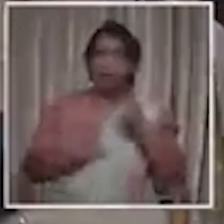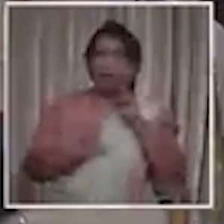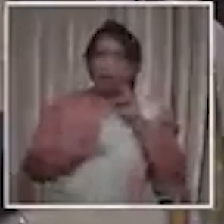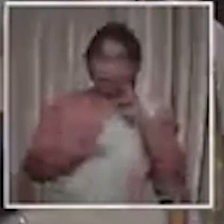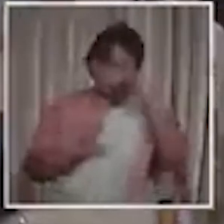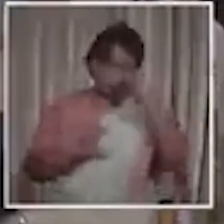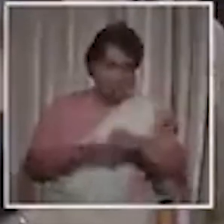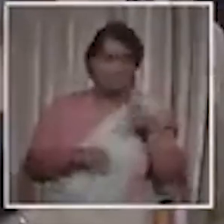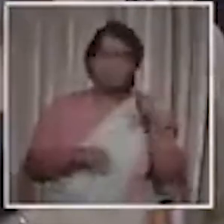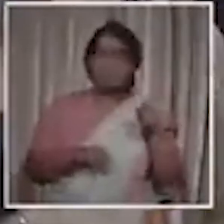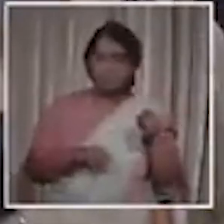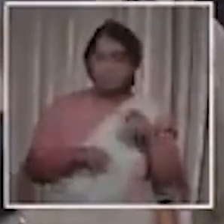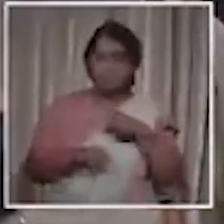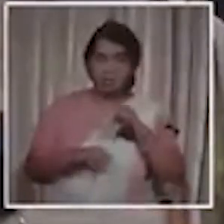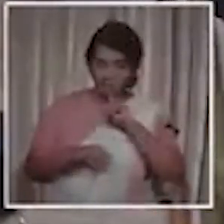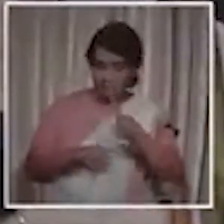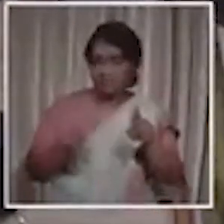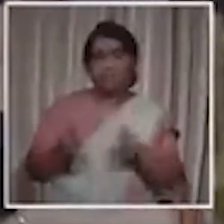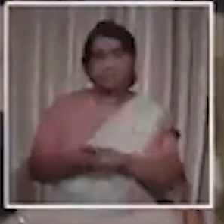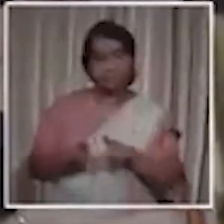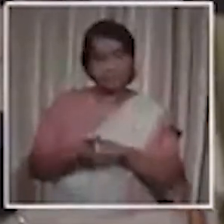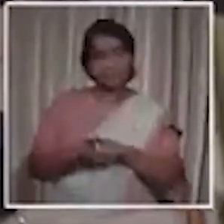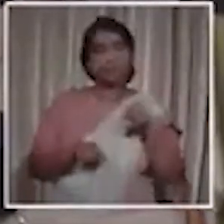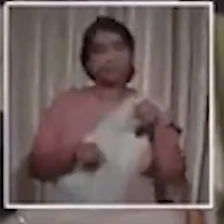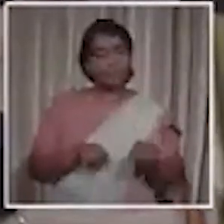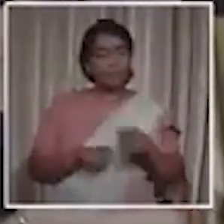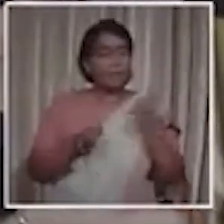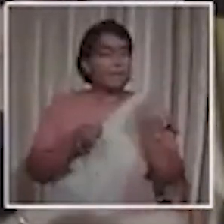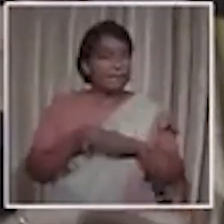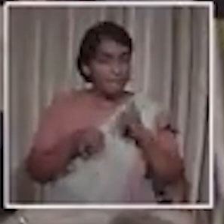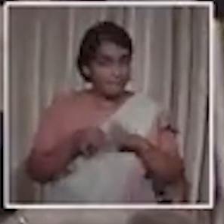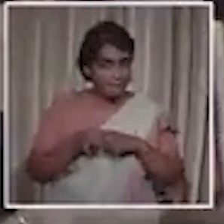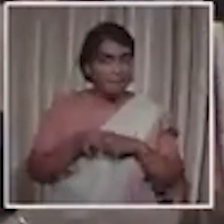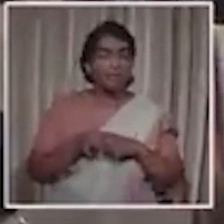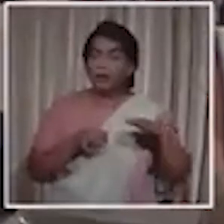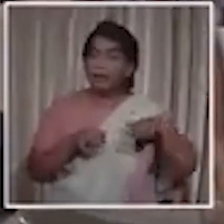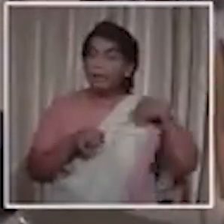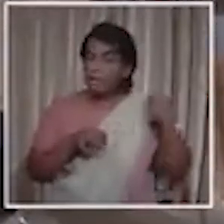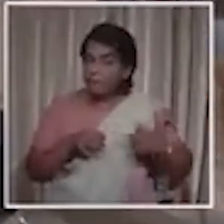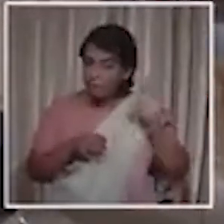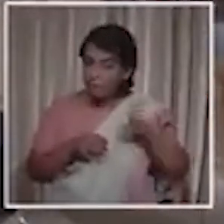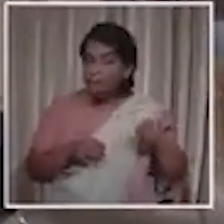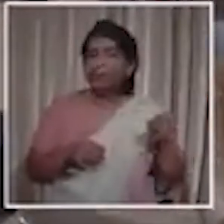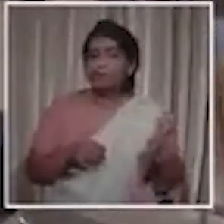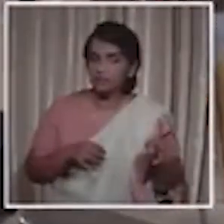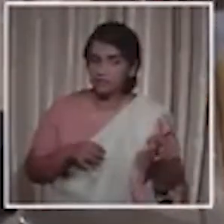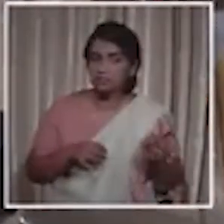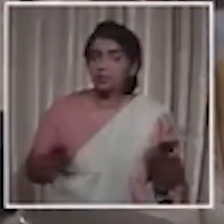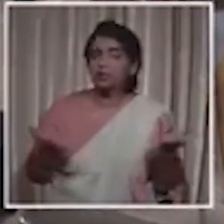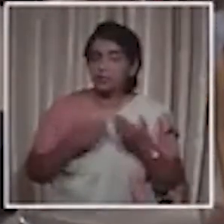වික්‍රමසිංහ මහත්මයාත් සඳහන් කළා වගේම මේ තියෙන ප්‍රශ්නවලට ප්‍රධාන වශයෙන්ම